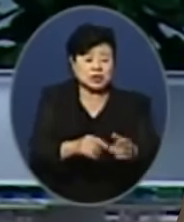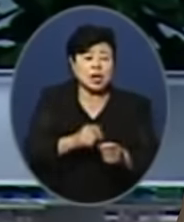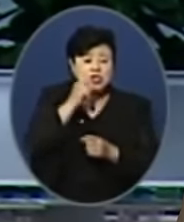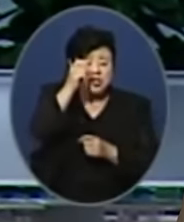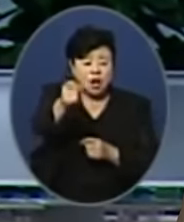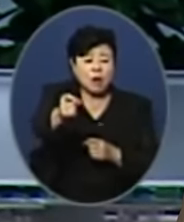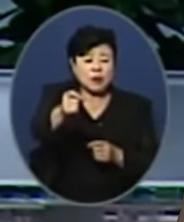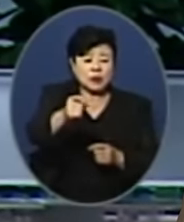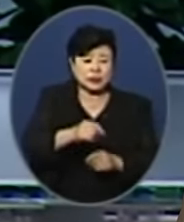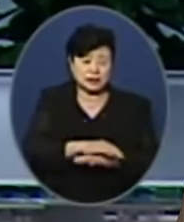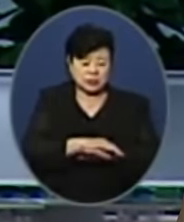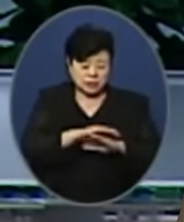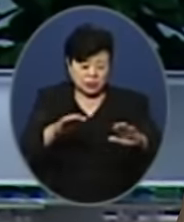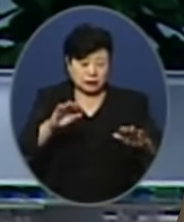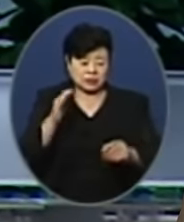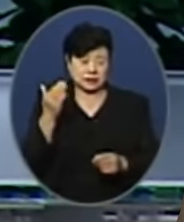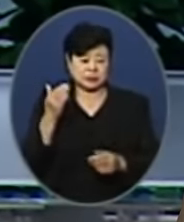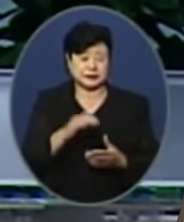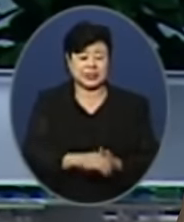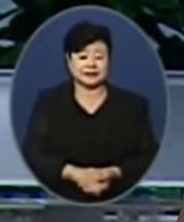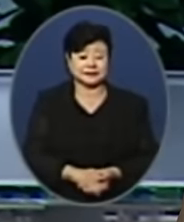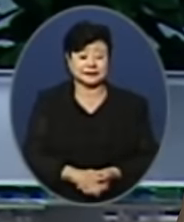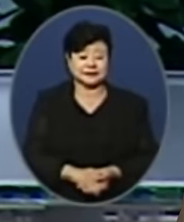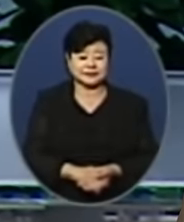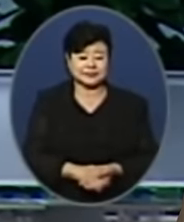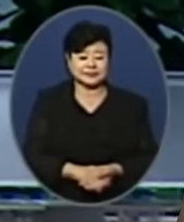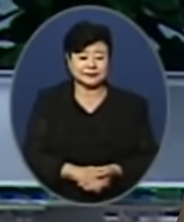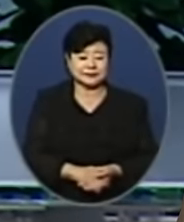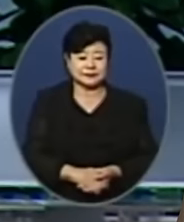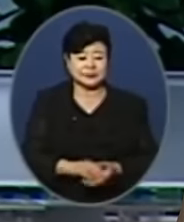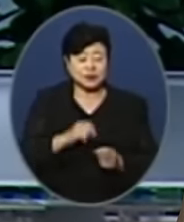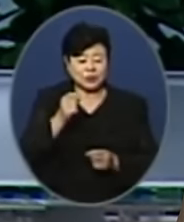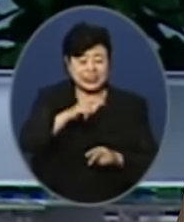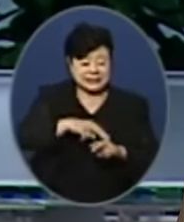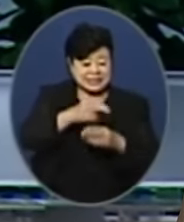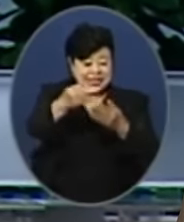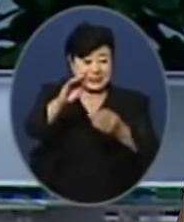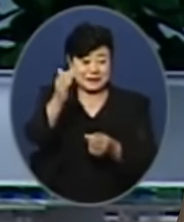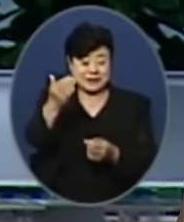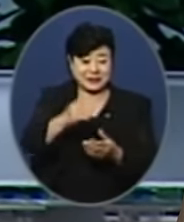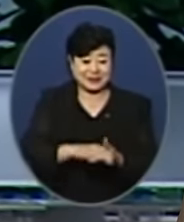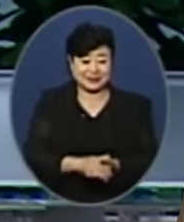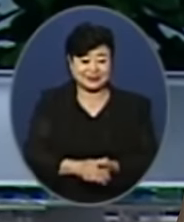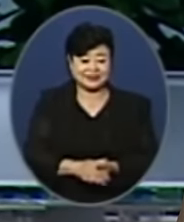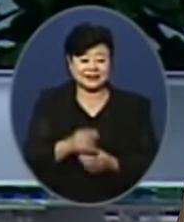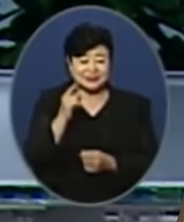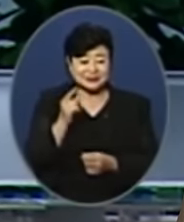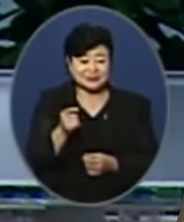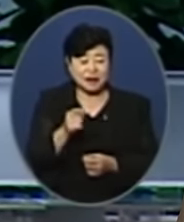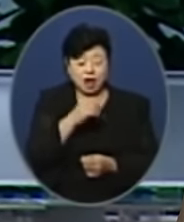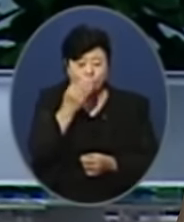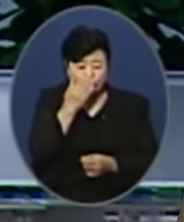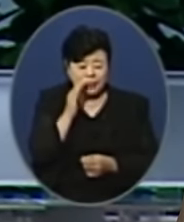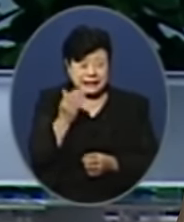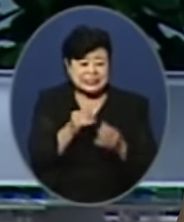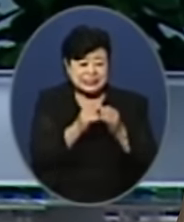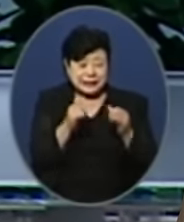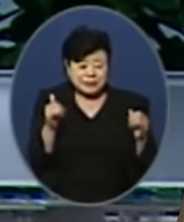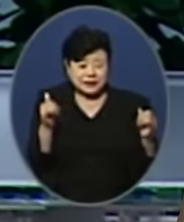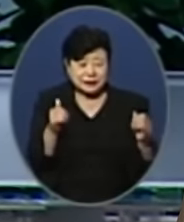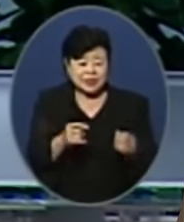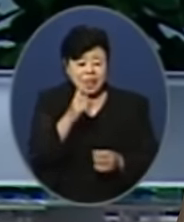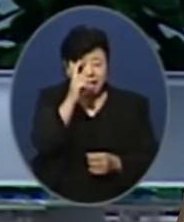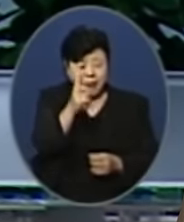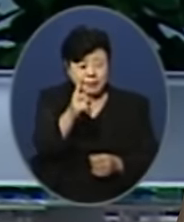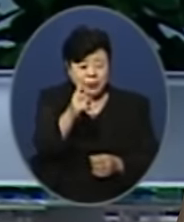영원히 제사 지낼 필요가 없게 된 것입니다. 영원한 제사입니다. 그가 거룩하게 된 자들을